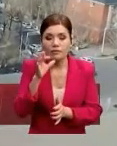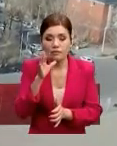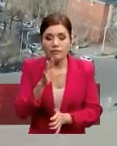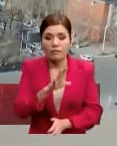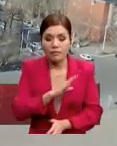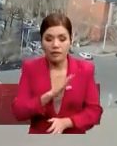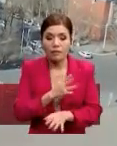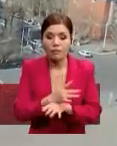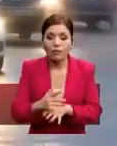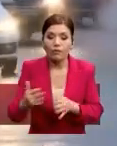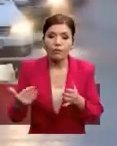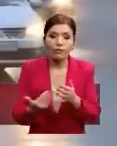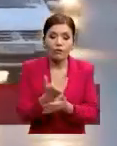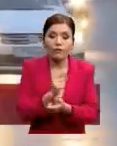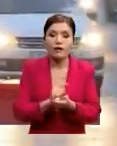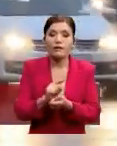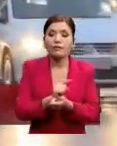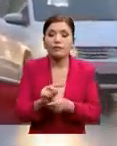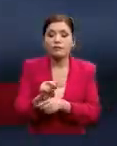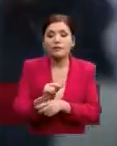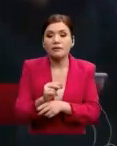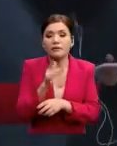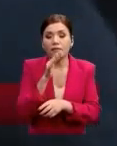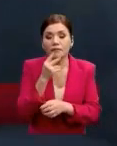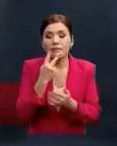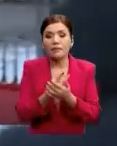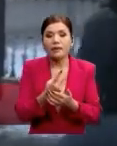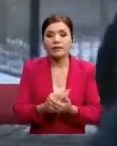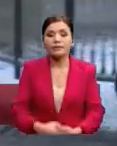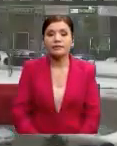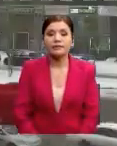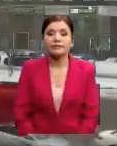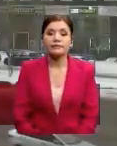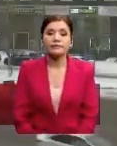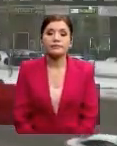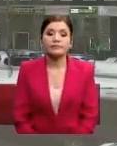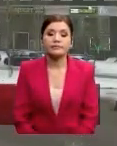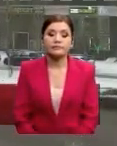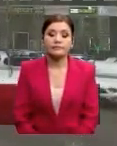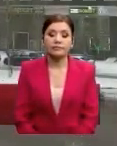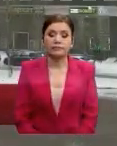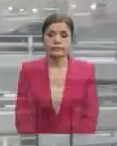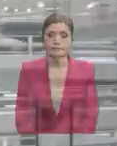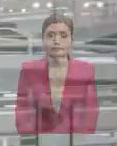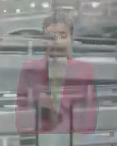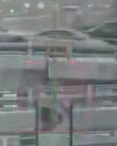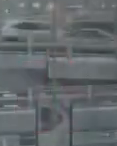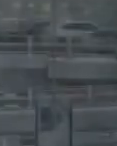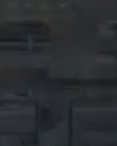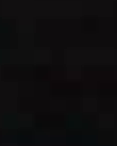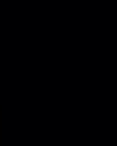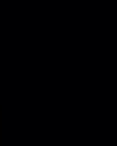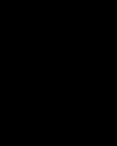Поэтому чем закончится новая реформа, покажет время. Зарина Ахметжанова, Марат Бейзов, Атамекен Бизнес.